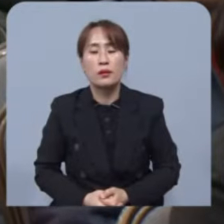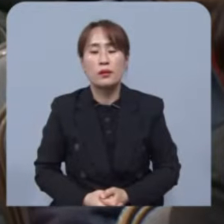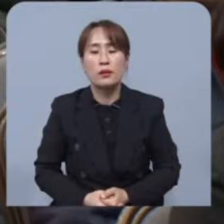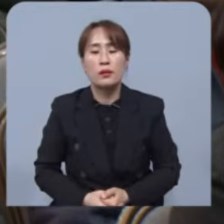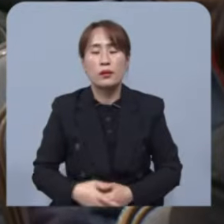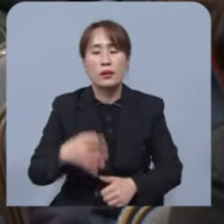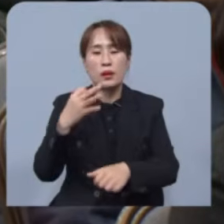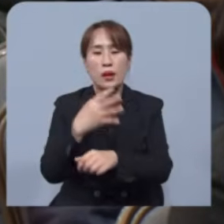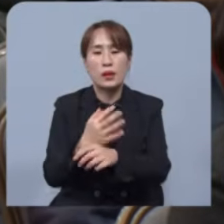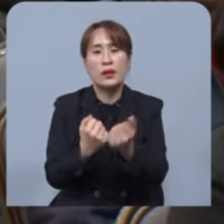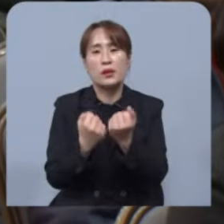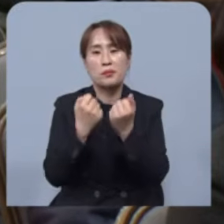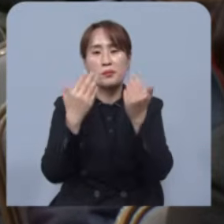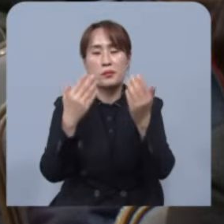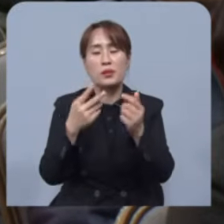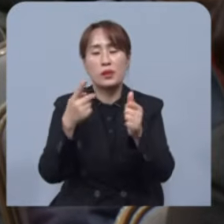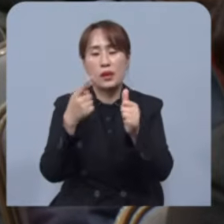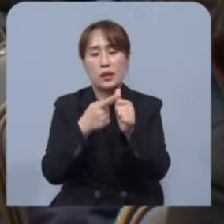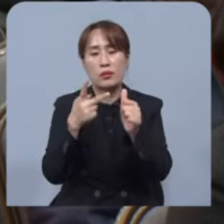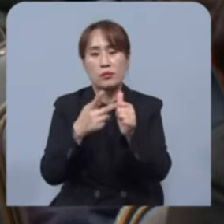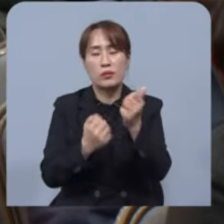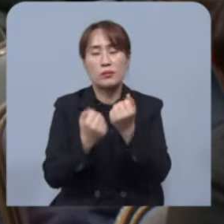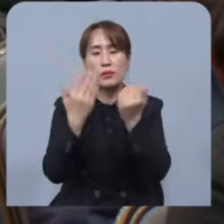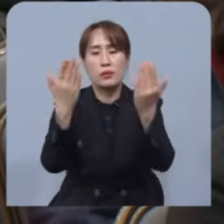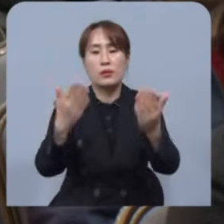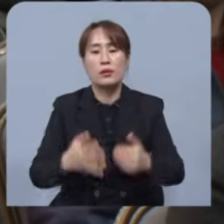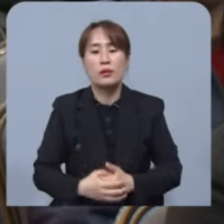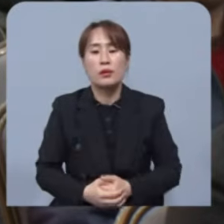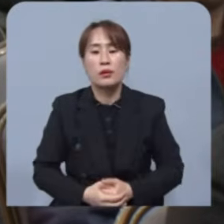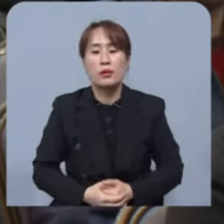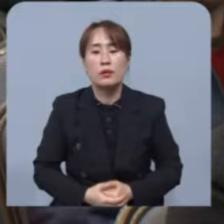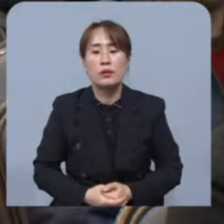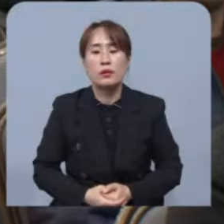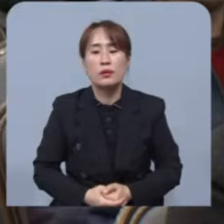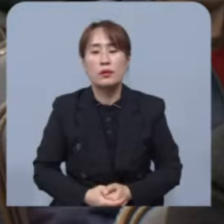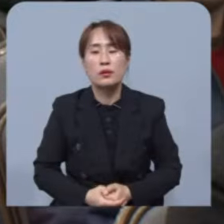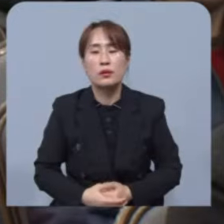요점만 그냥 요약하게 두 가지만 말씀드리겠습니다. 저는